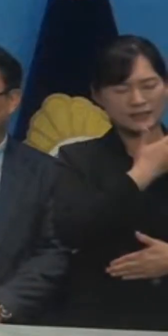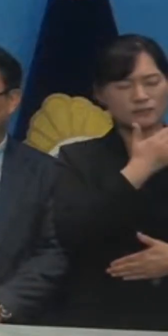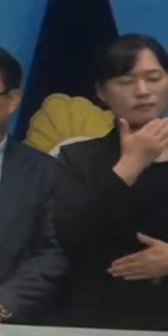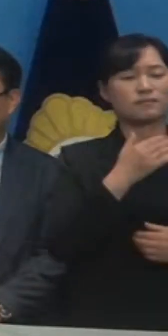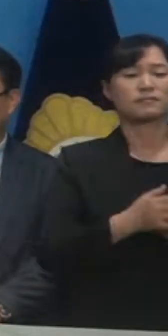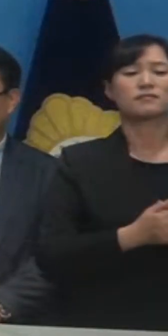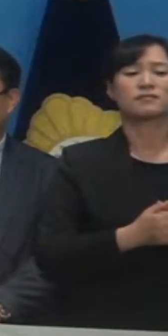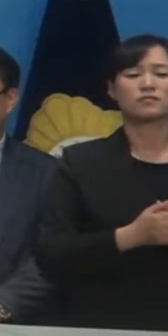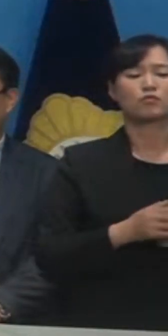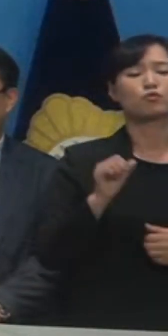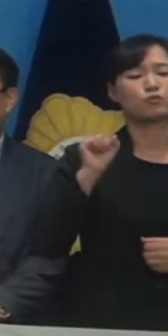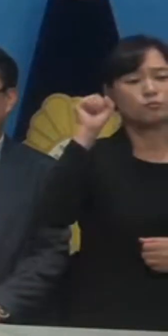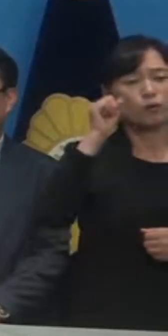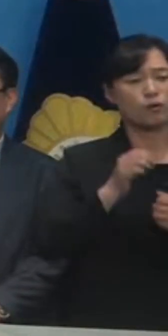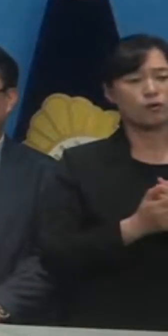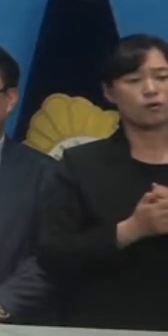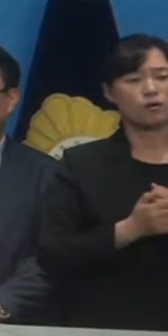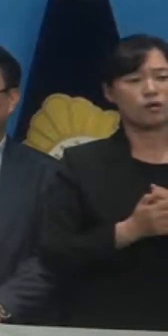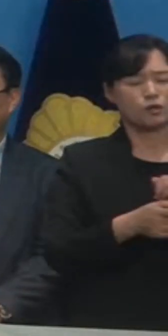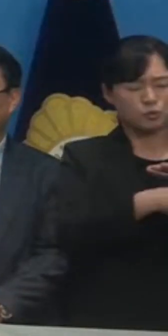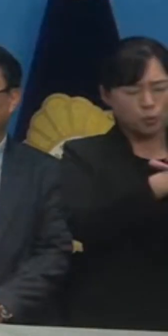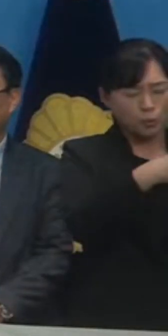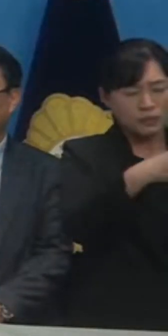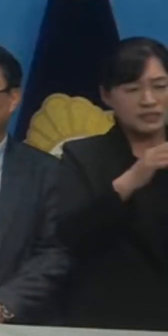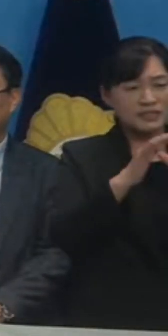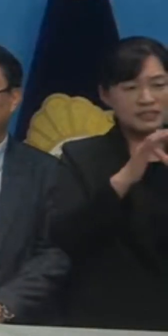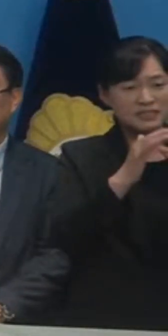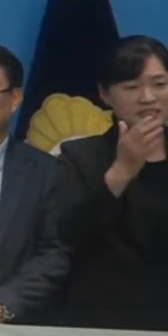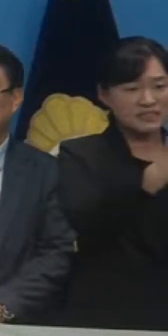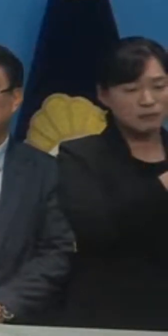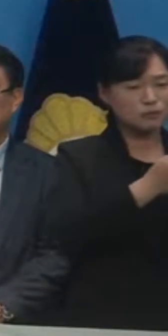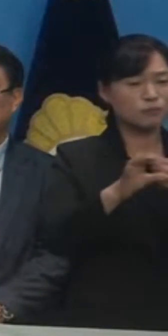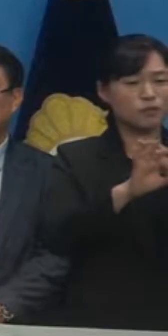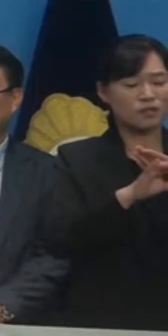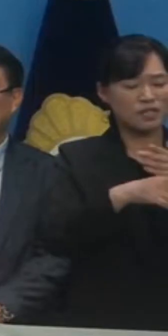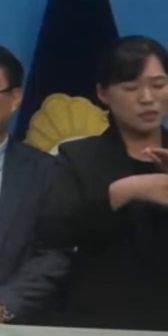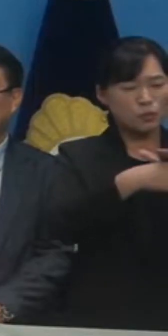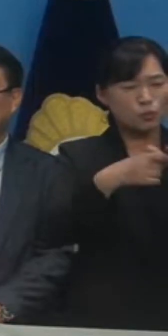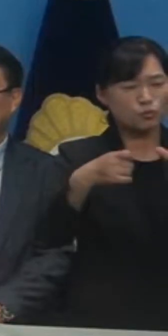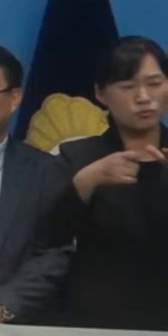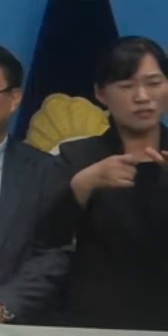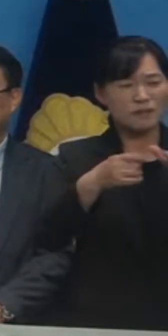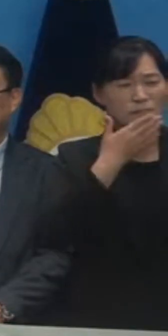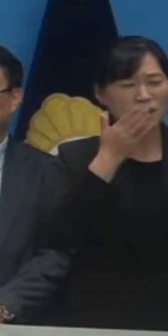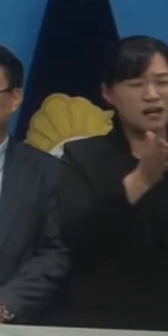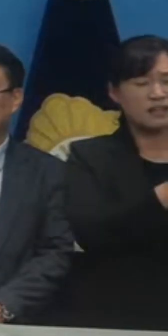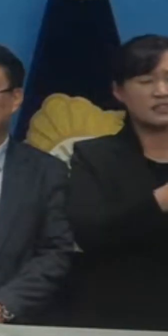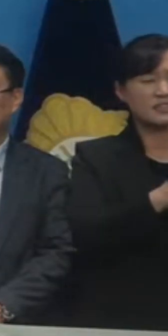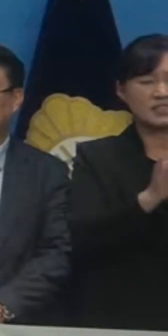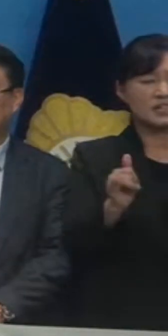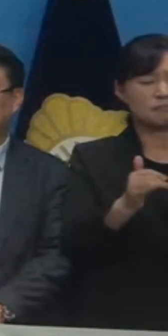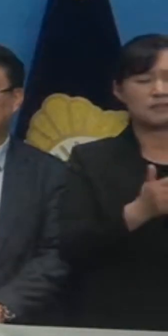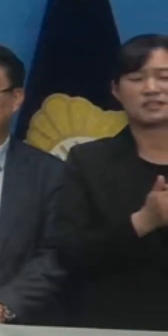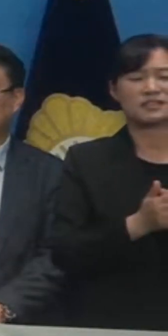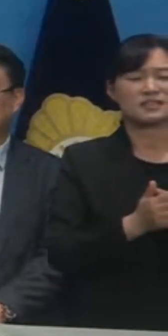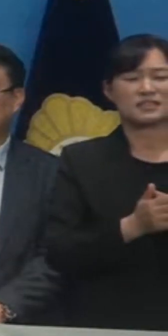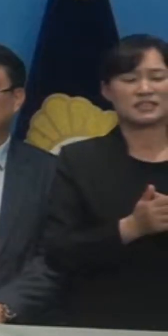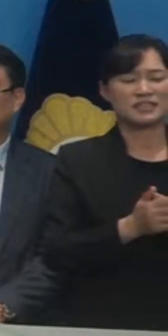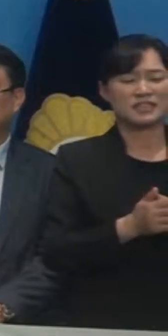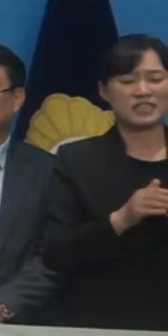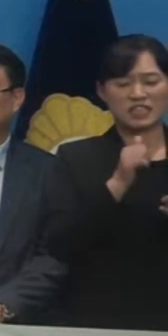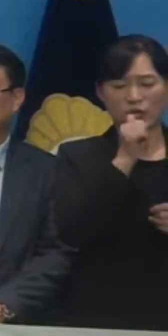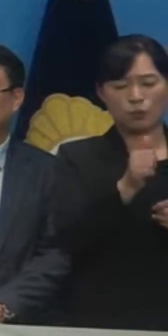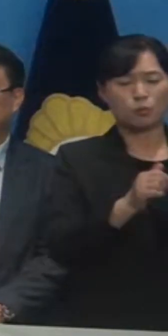때문입니다. 도둑놈들을 잡으려면 도둑들과 결탁한 비리경찰이나 법관들은 절대로 나서지